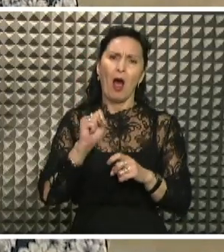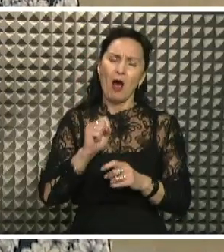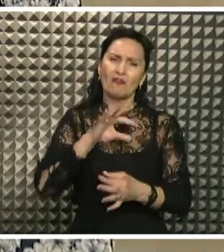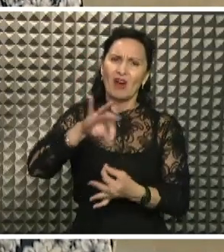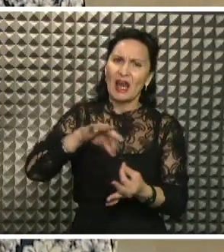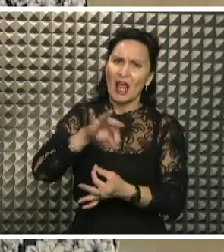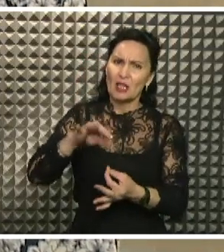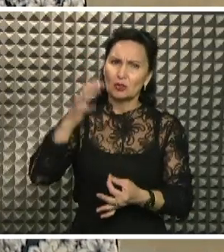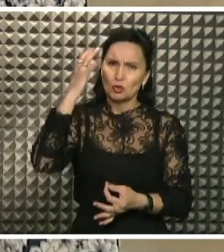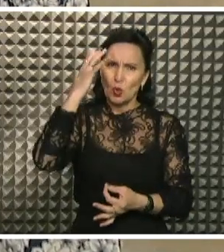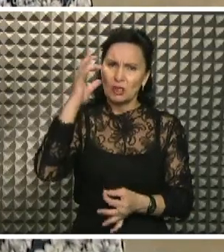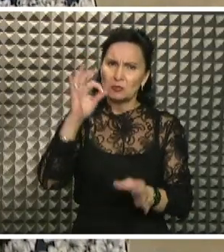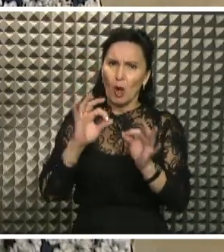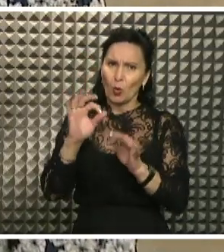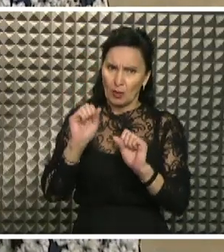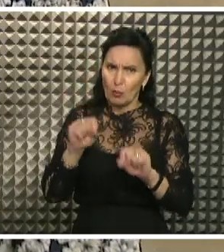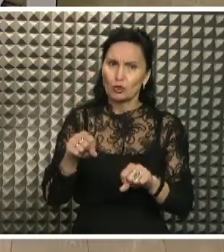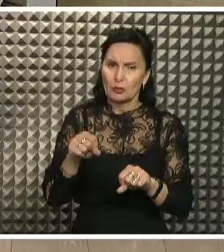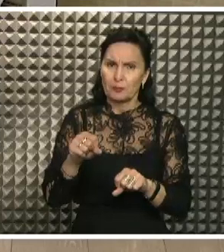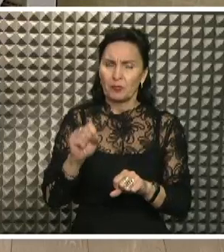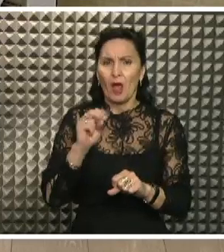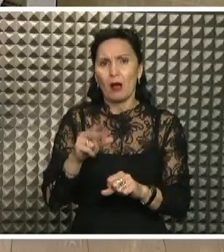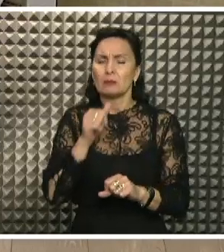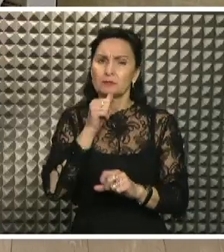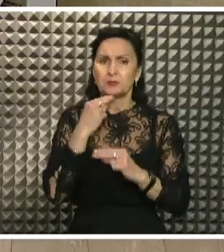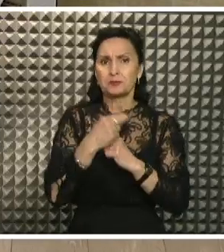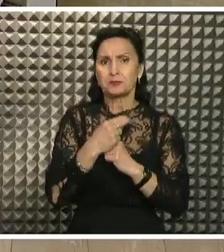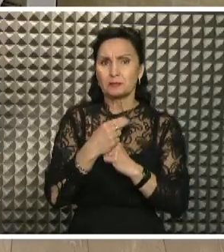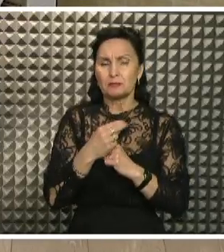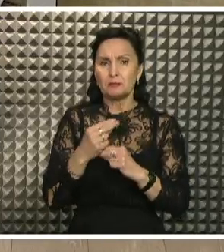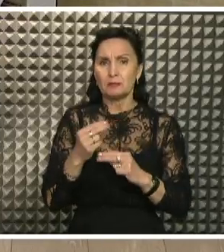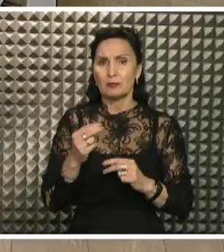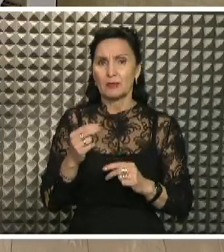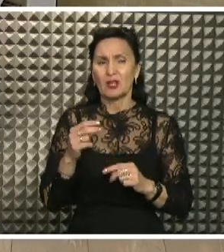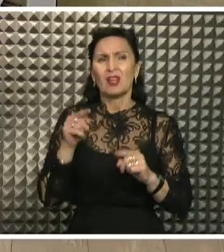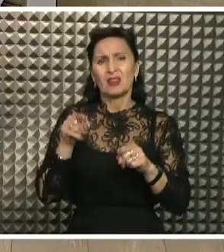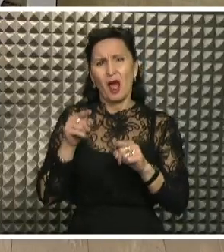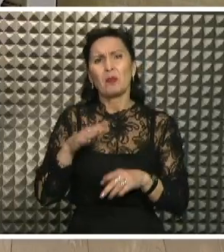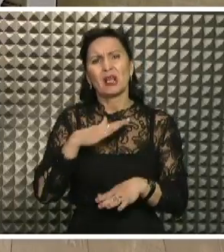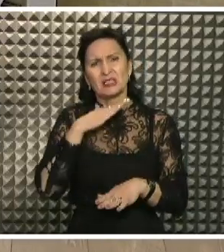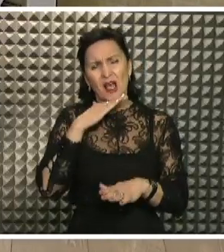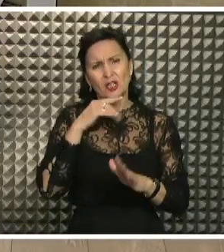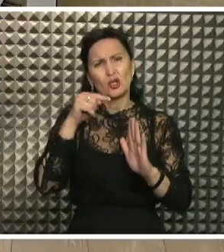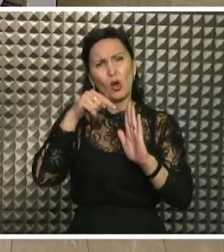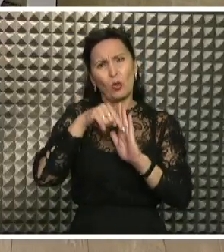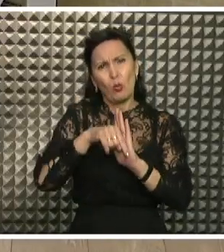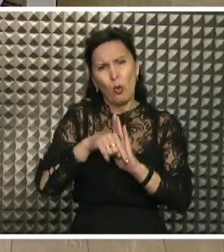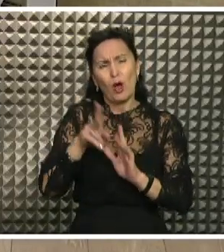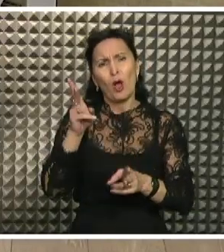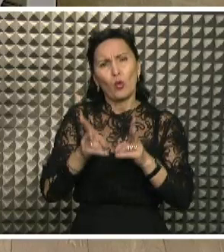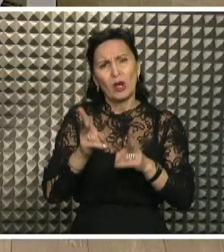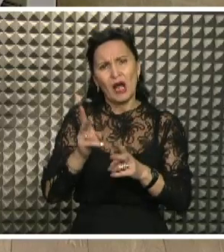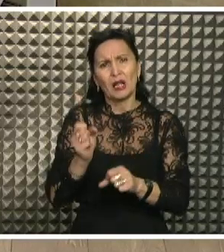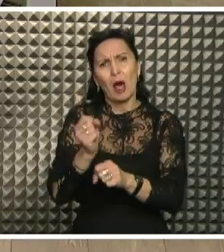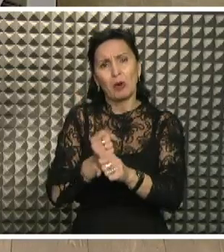смородины? Варенье вообще можно как профилактическое средство? Ну, дело в том, что там сахар достаточно много, да? Глубокая кулинарная